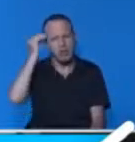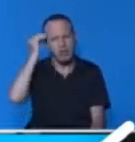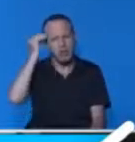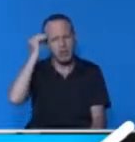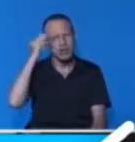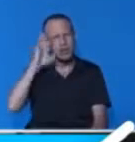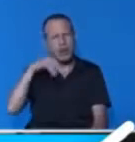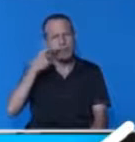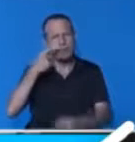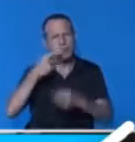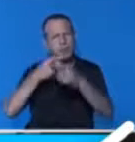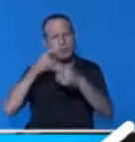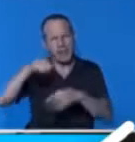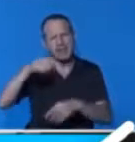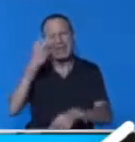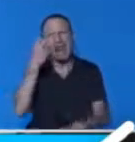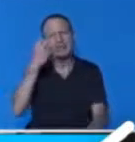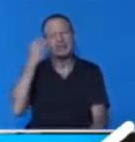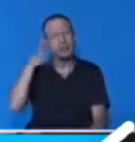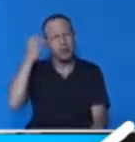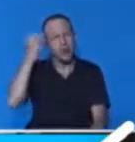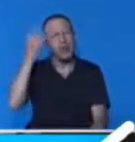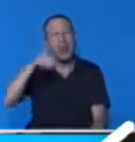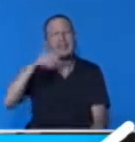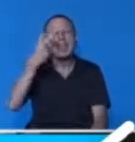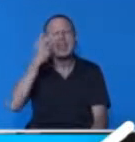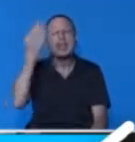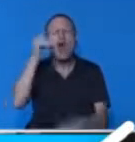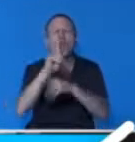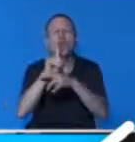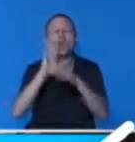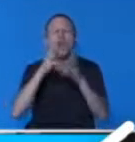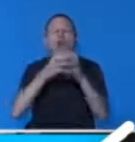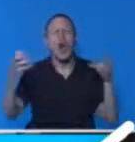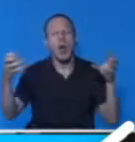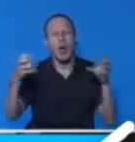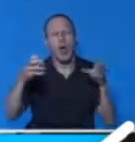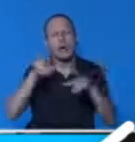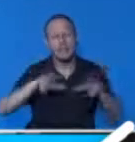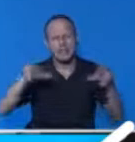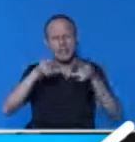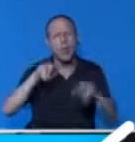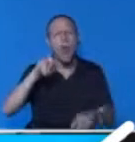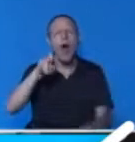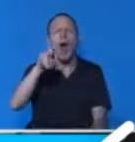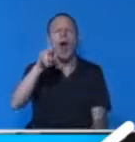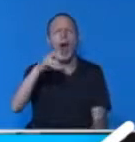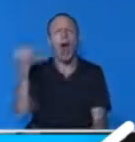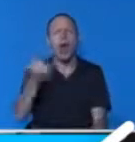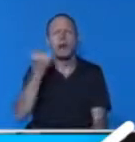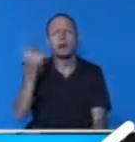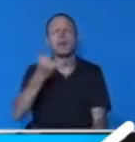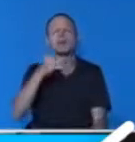ה-20, ואני זוכרת שבכנסת ה-20 הייתה תקופה מאוד מאוד ארוכה, שהציבור באמת הלכה כל הזמן ואמרו